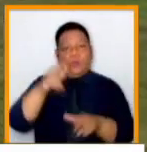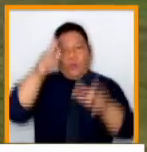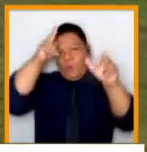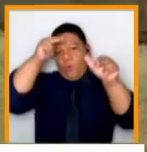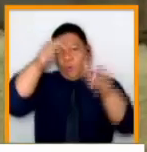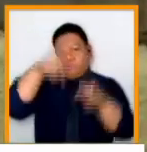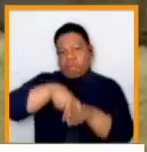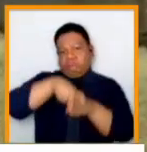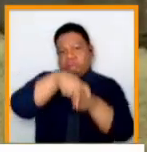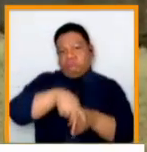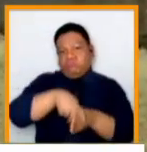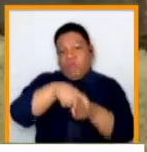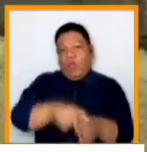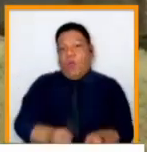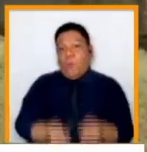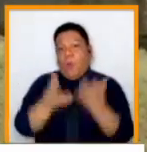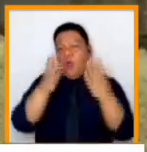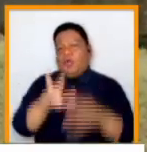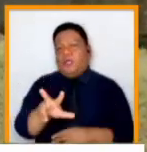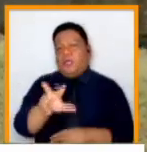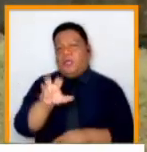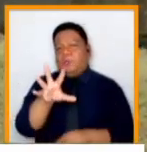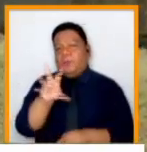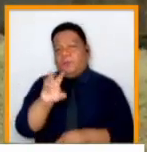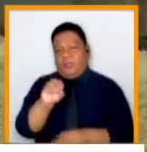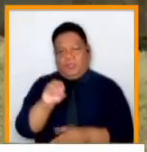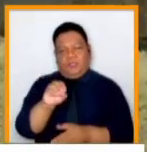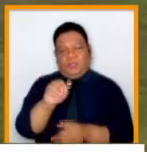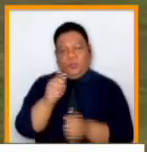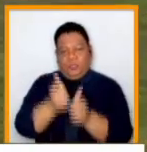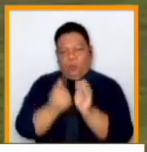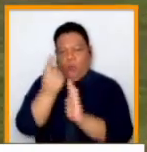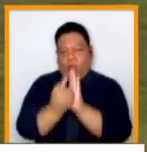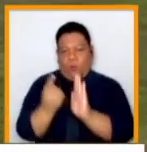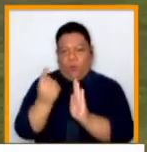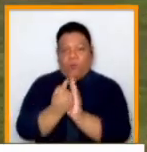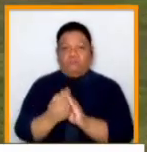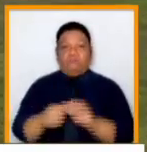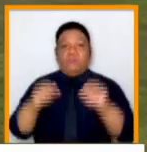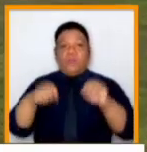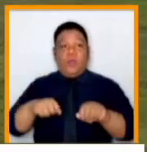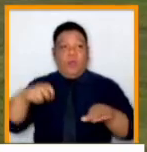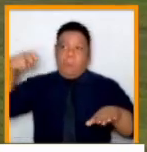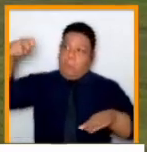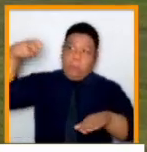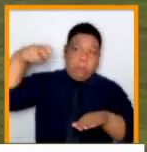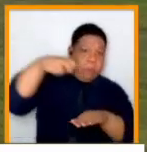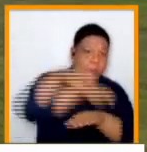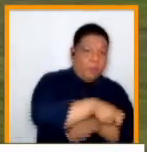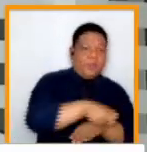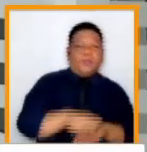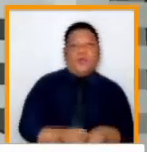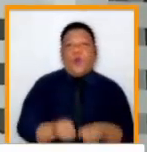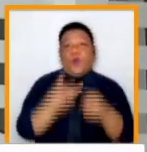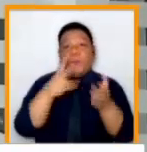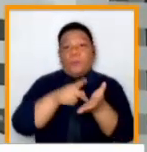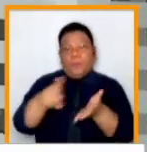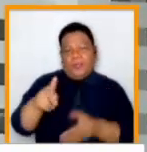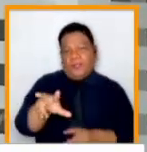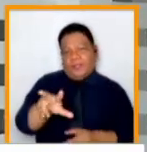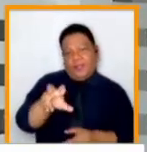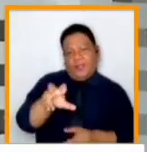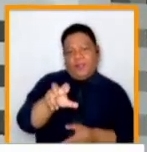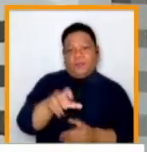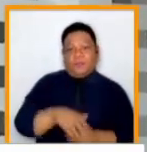350 pesos kada oras. At pwede rin mag-zipline sa presyong 300 pesos. Ang entrance fee dito sa Picnic Grove,